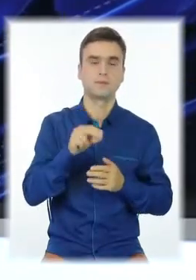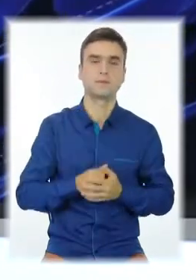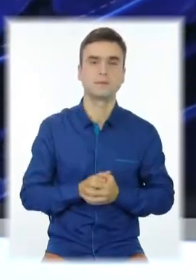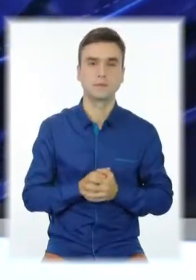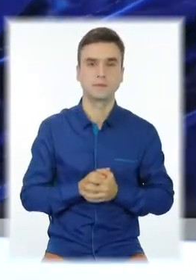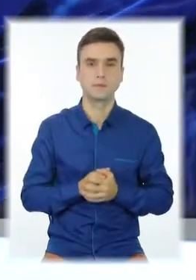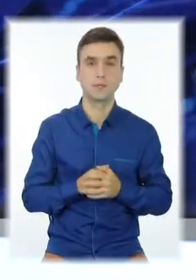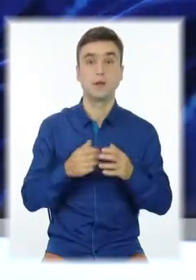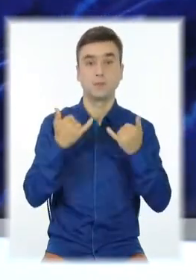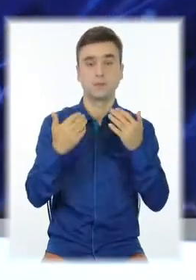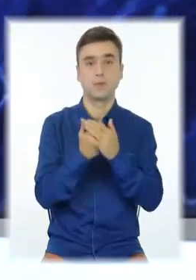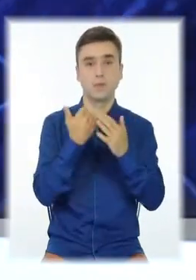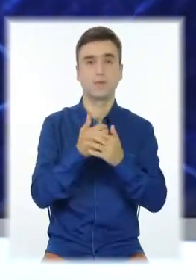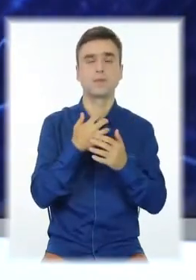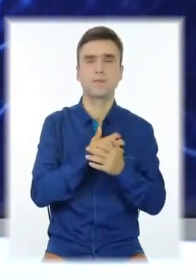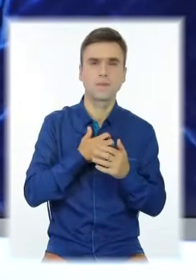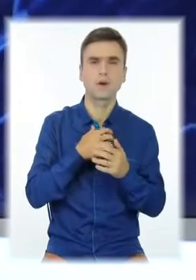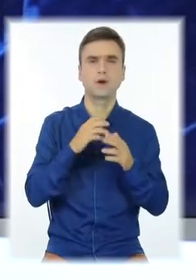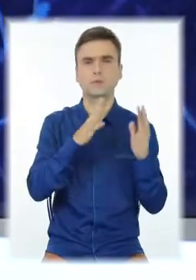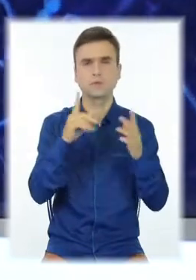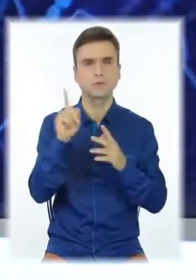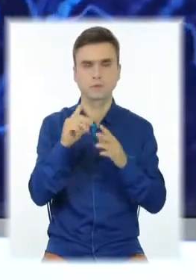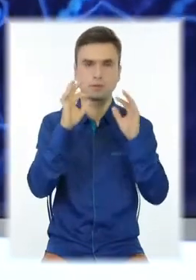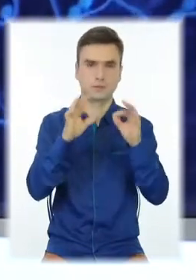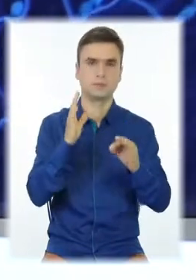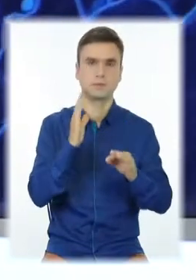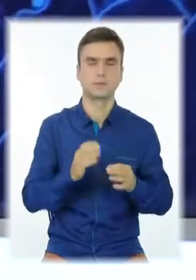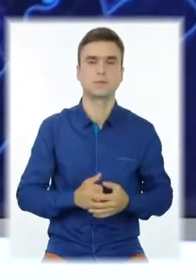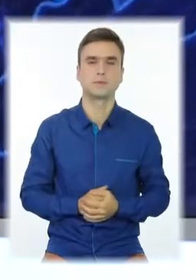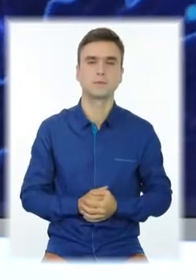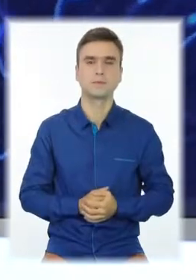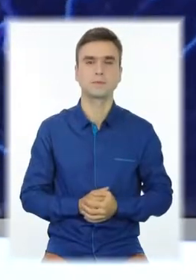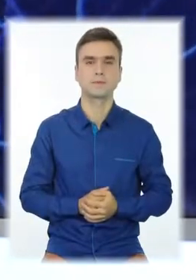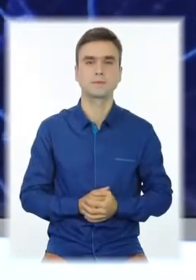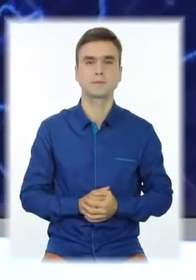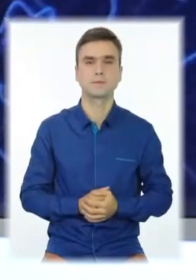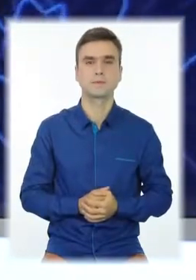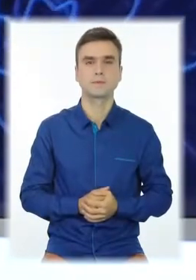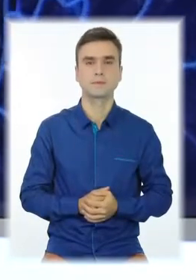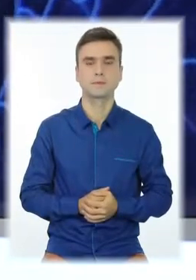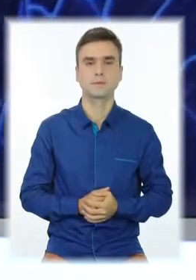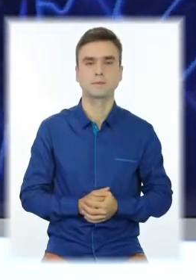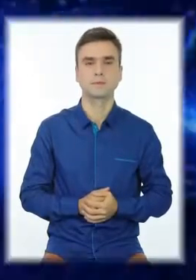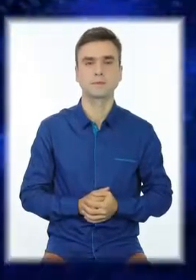цього, все як завжди. Найсвіжіші новини та актуальна інформація. У студії працює Наталя Болдинська.